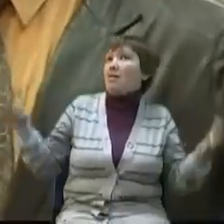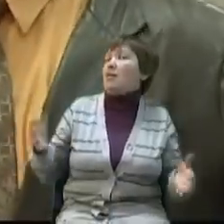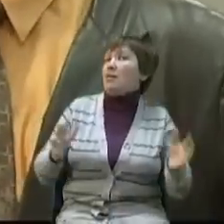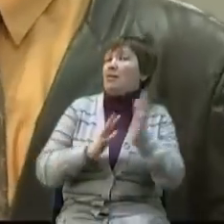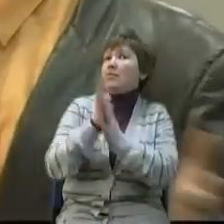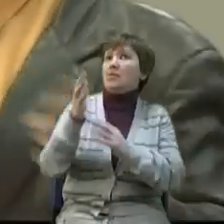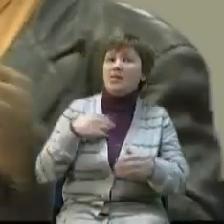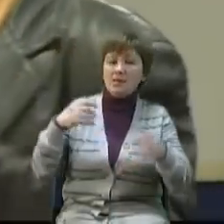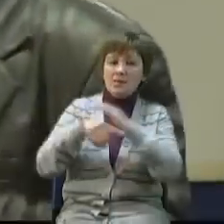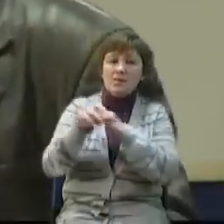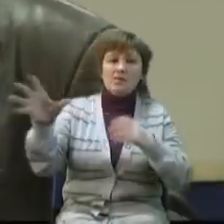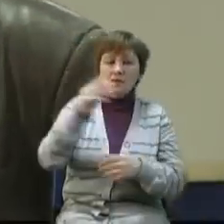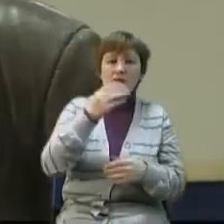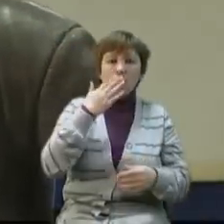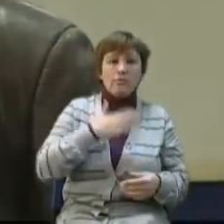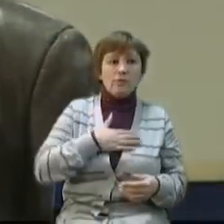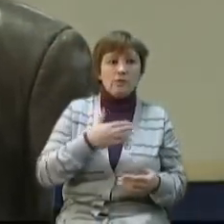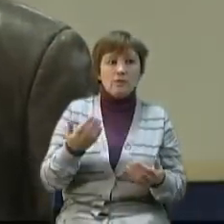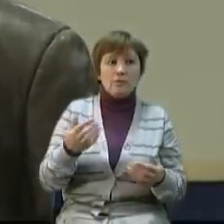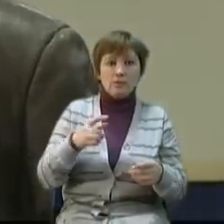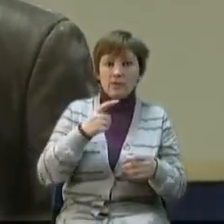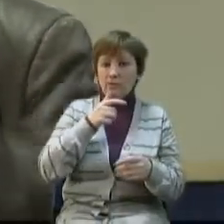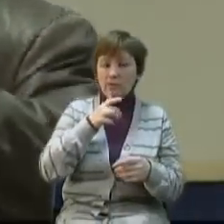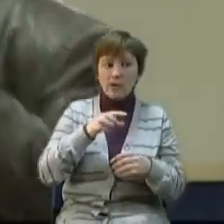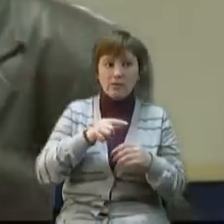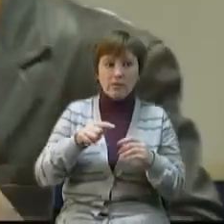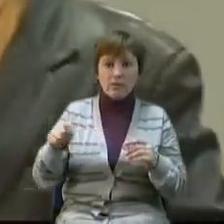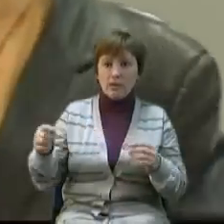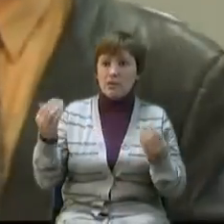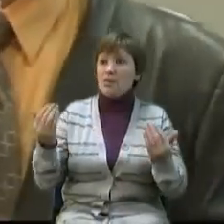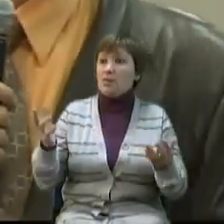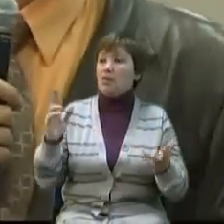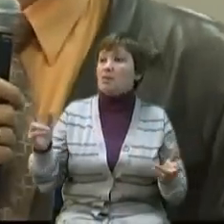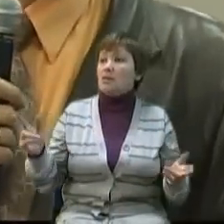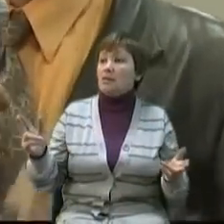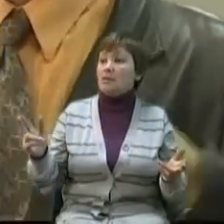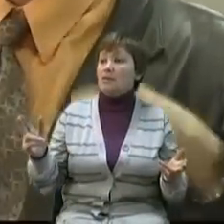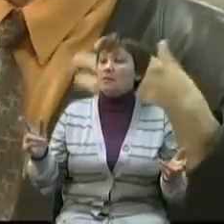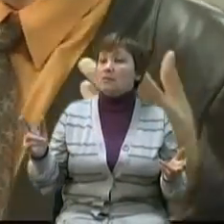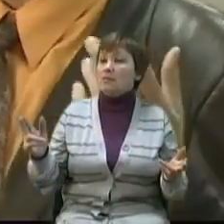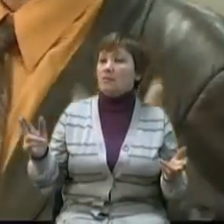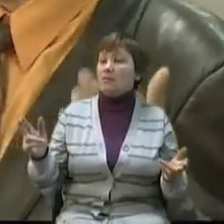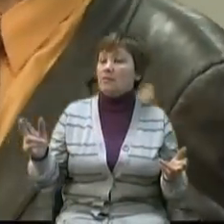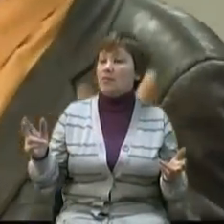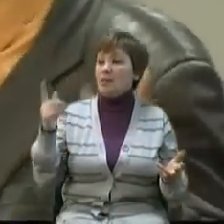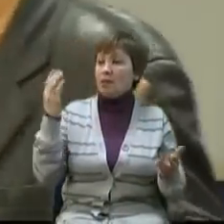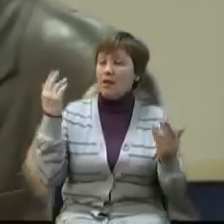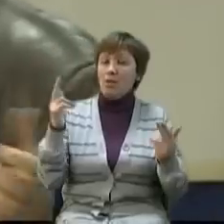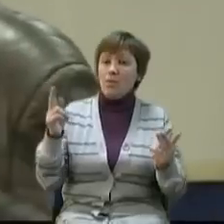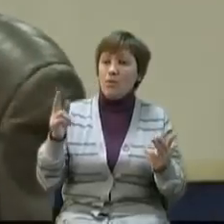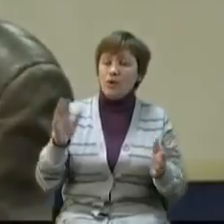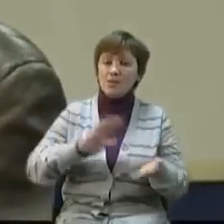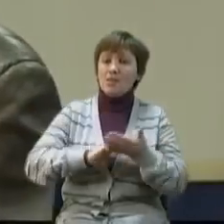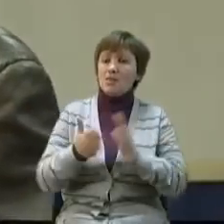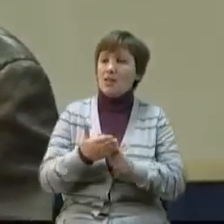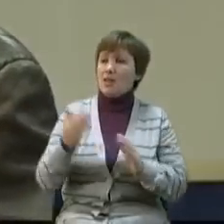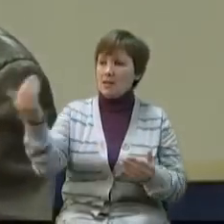всех любить начал. А сейчас? Сейчас как у тебя? Какое состояние